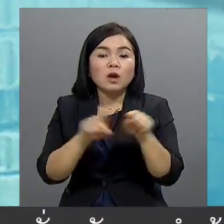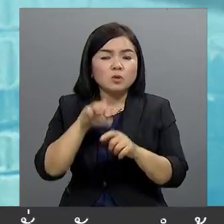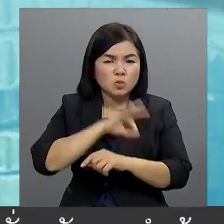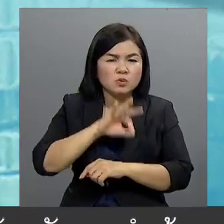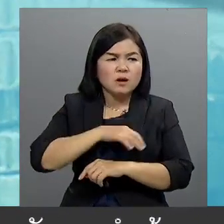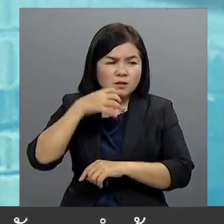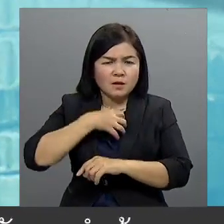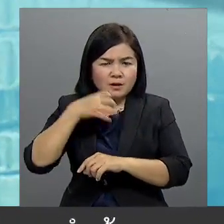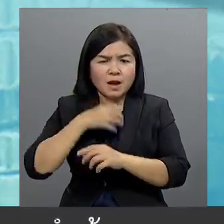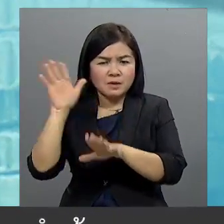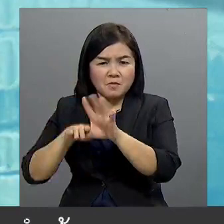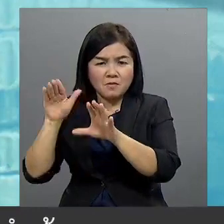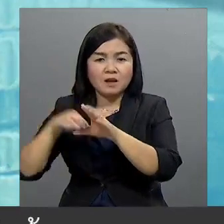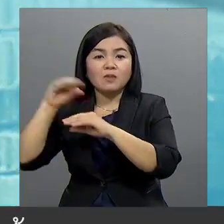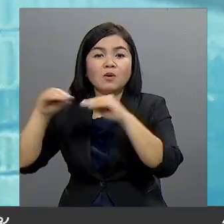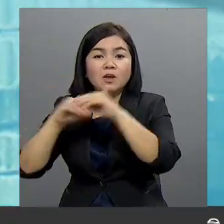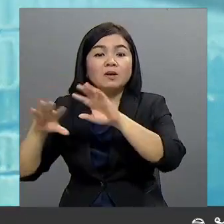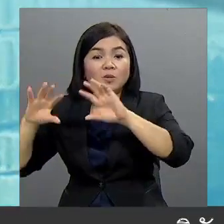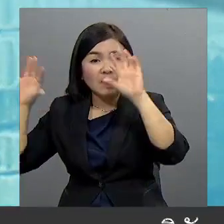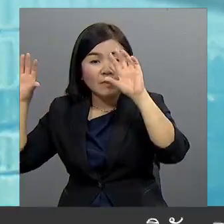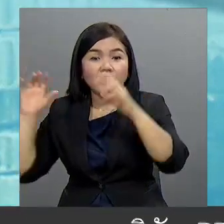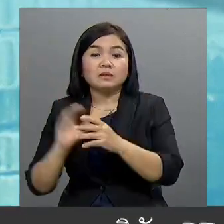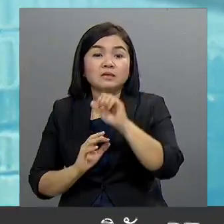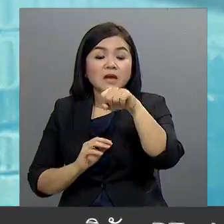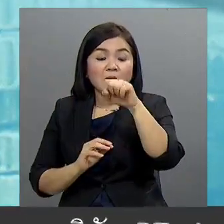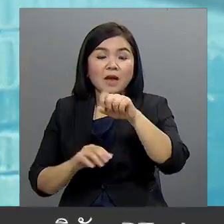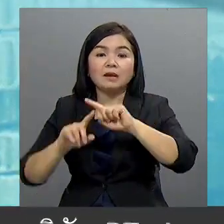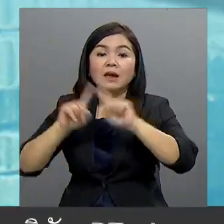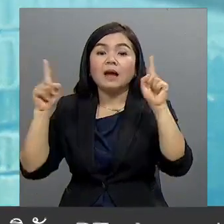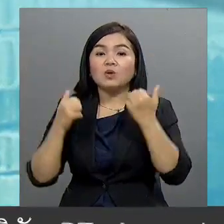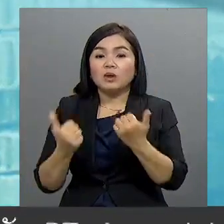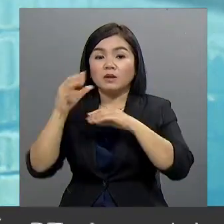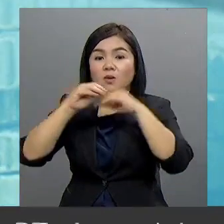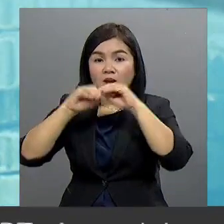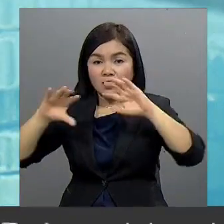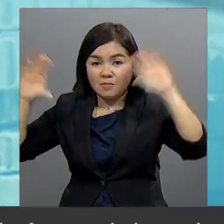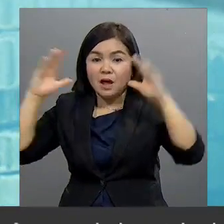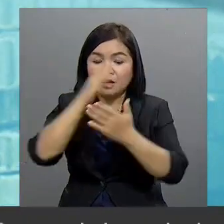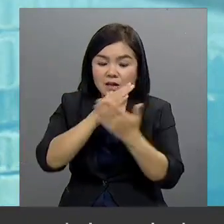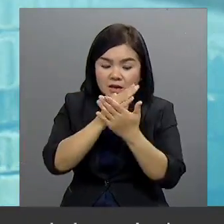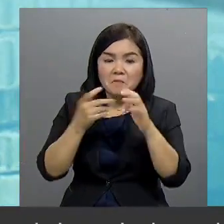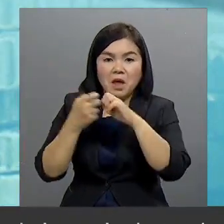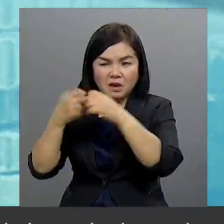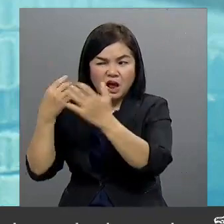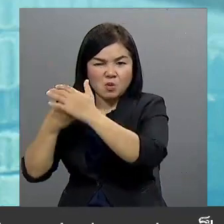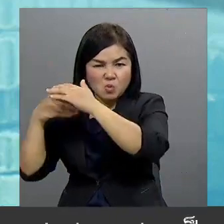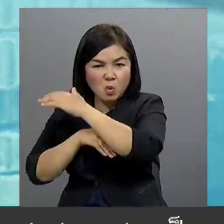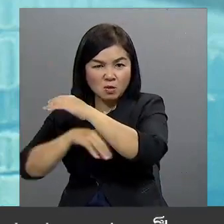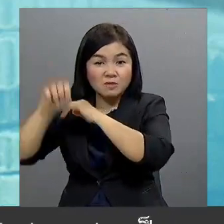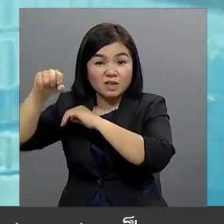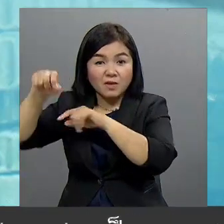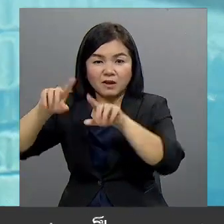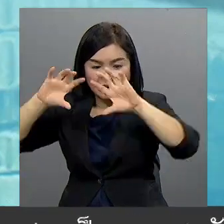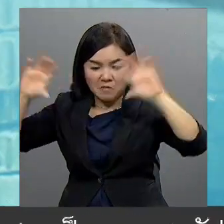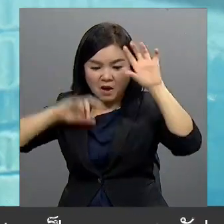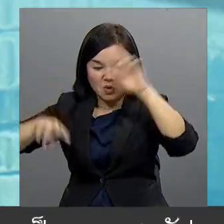งานตอนนี้ก็ถือว่าเดินมาได้คร่งทางแล้ว choisเสืปัหาàiเรื่ ยัเป็เรื่ที่รัฐไปหาท